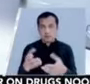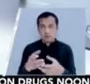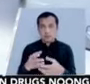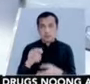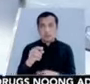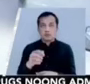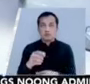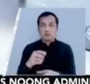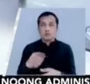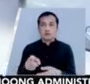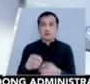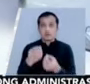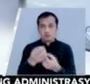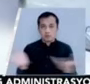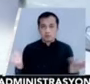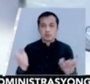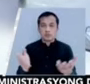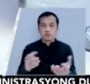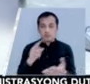all those who are left